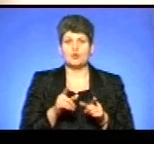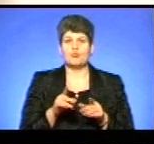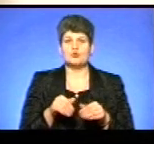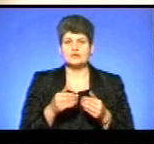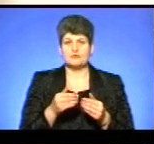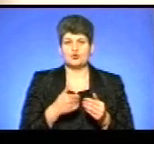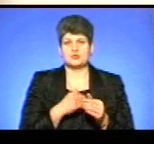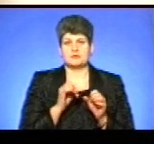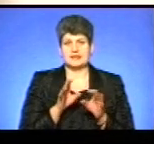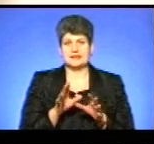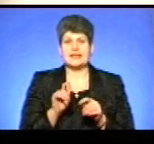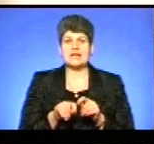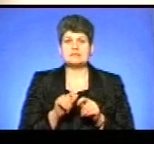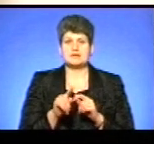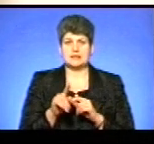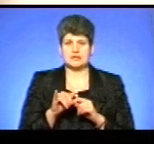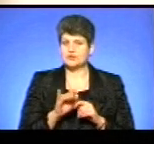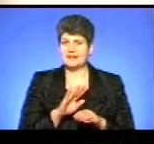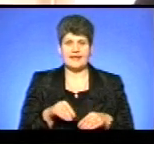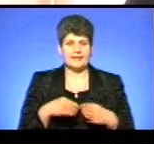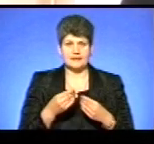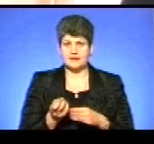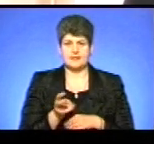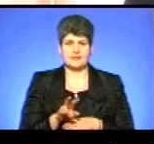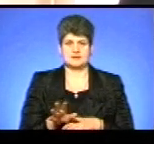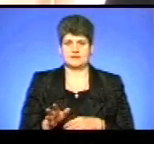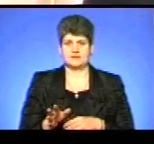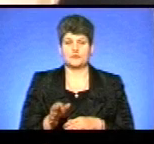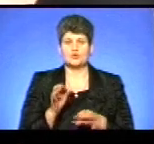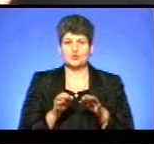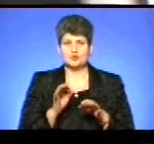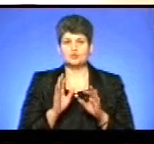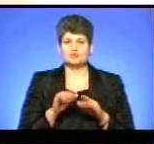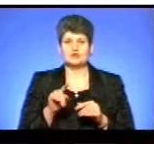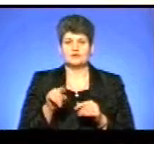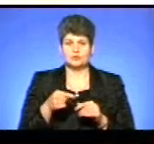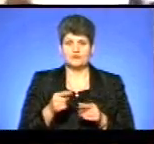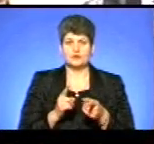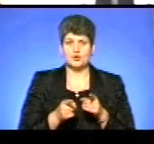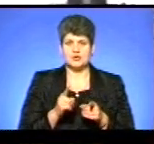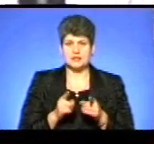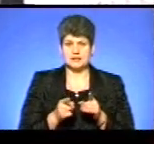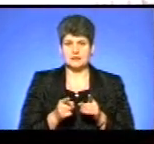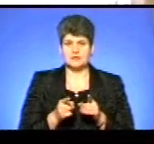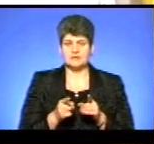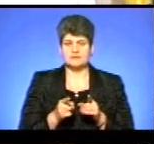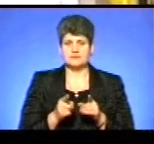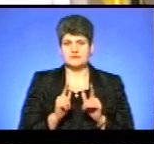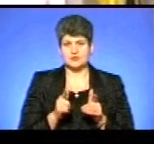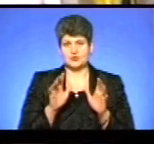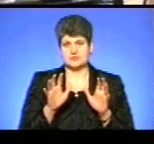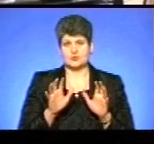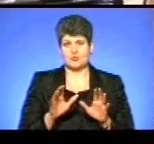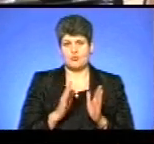на експертизу. Так? Не надали і не з'явилося. Суд буде витребовувати оригінал землеустрою в встановленому законом